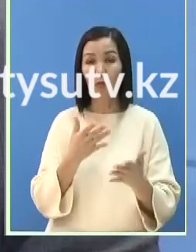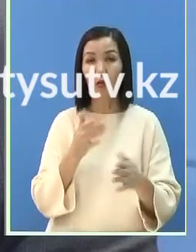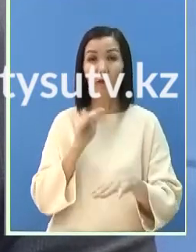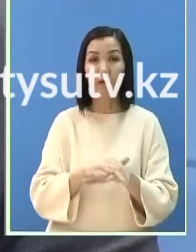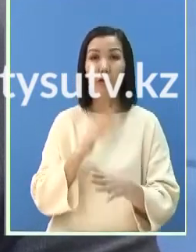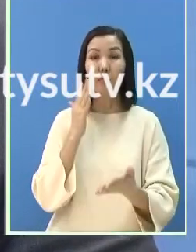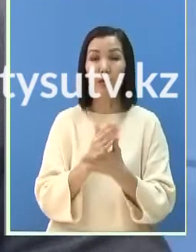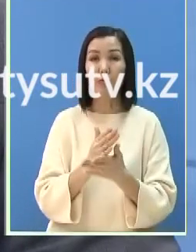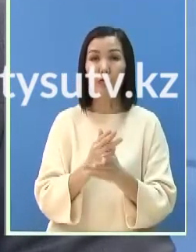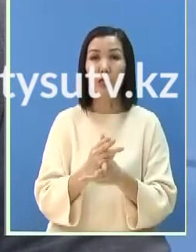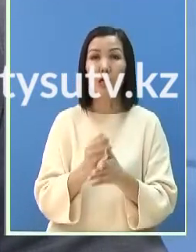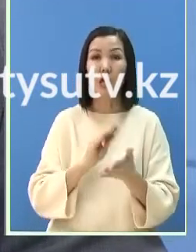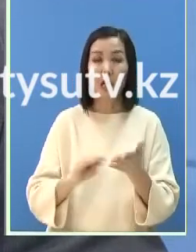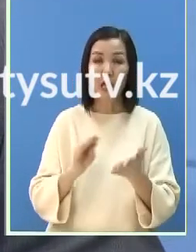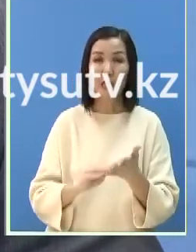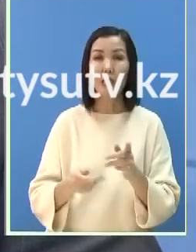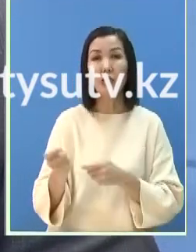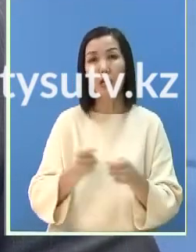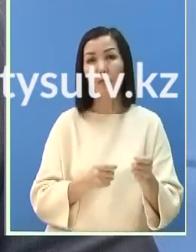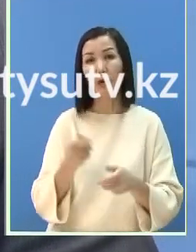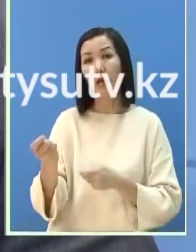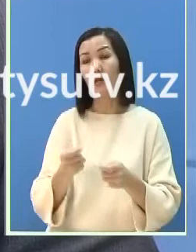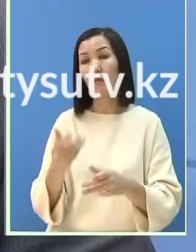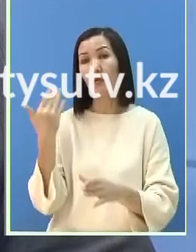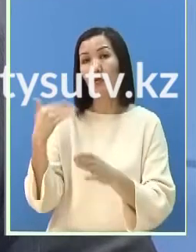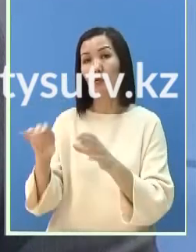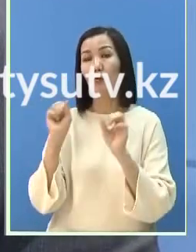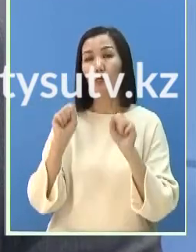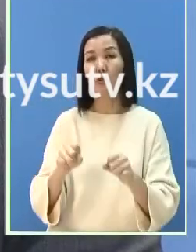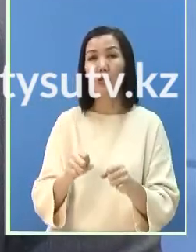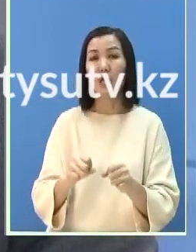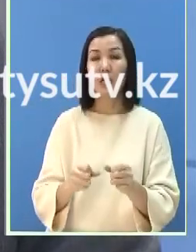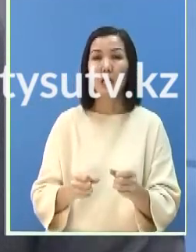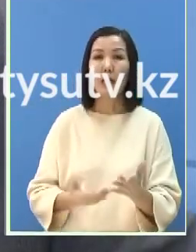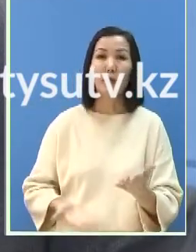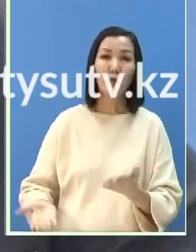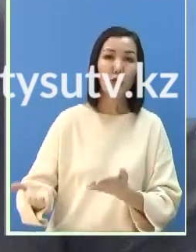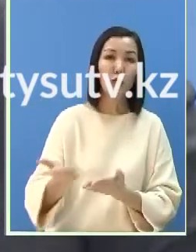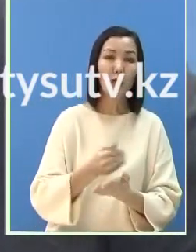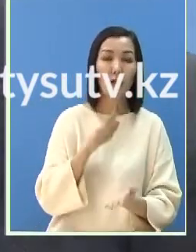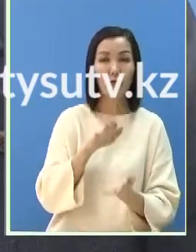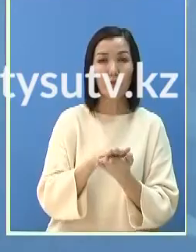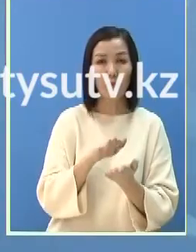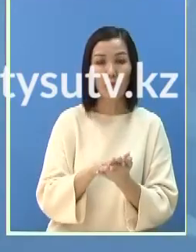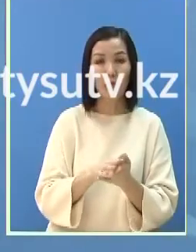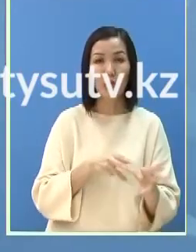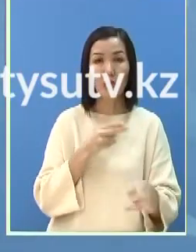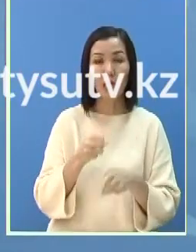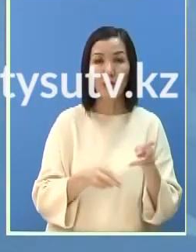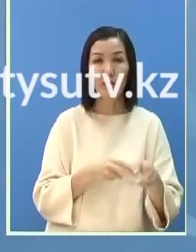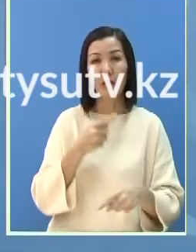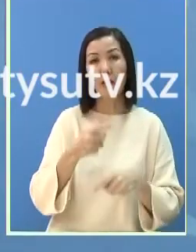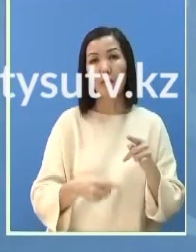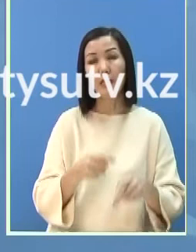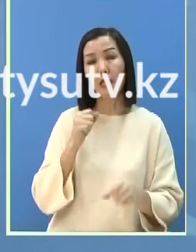сол жерге шағымдарын әкімдіктерге қандай? Әкімдіктерге жіберуге болады. Оның жиналған арыз шағым барлығы бәсекелестікті қорғау